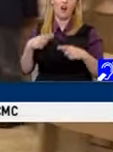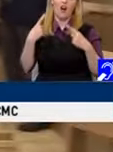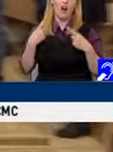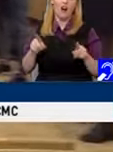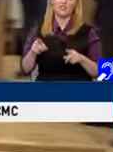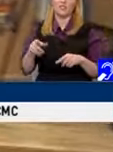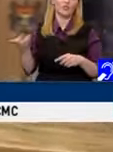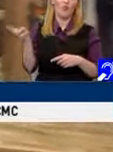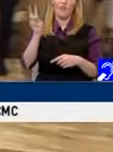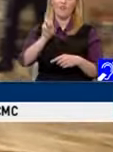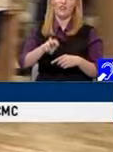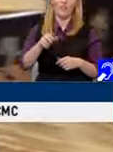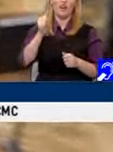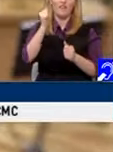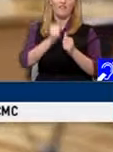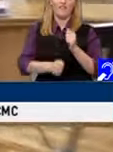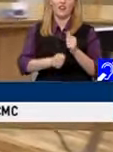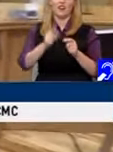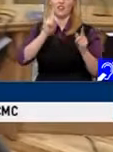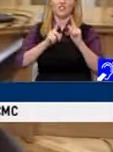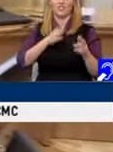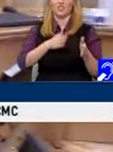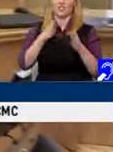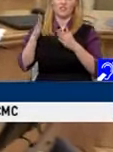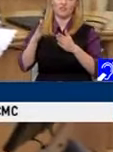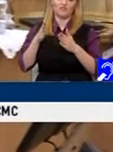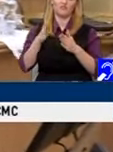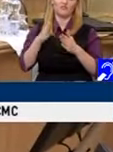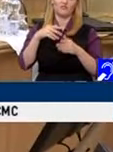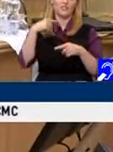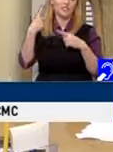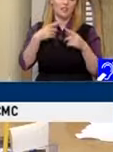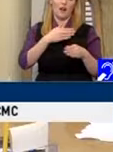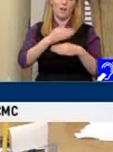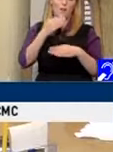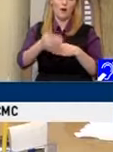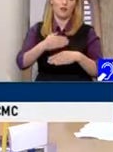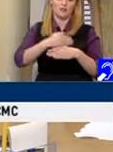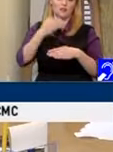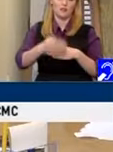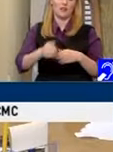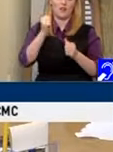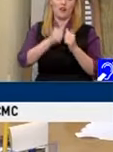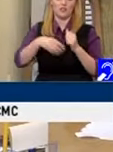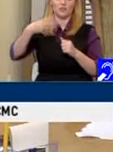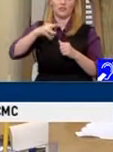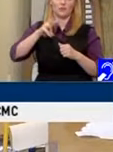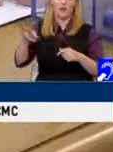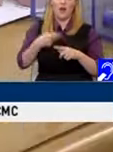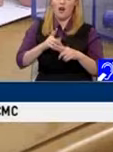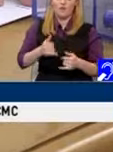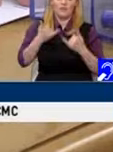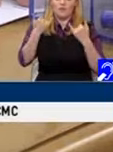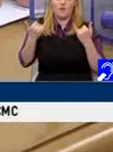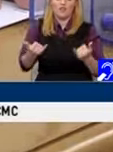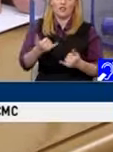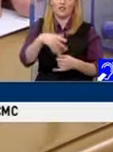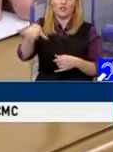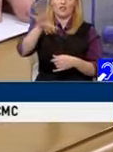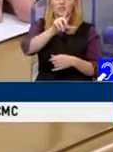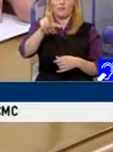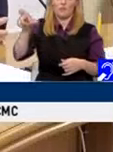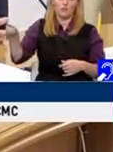mai venit. Fiecare ședință începe cu întârziere de cel puțin jumătate de oră. O lipsă de respect față de locuitorii Chișinăului, afirmă noua șefă